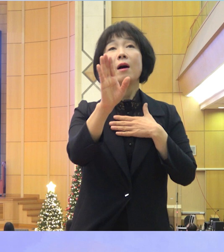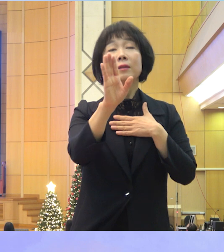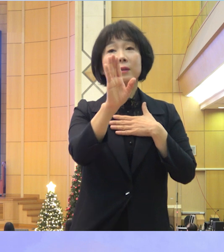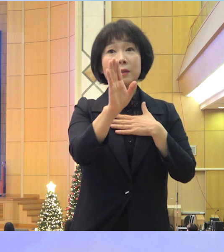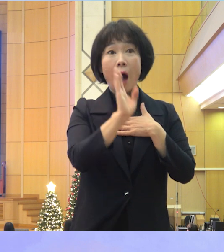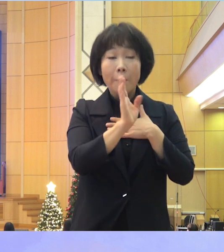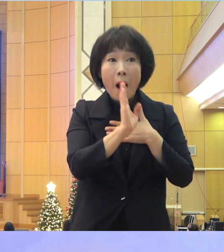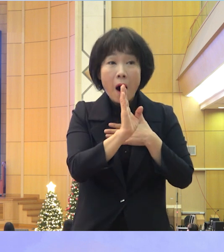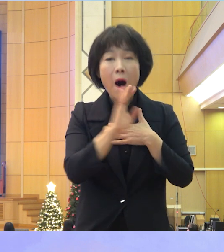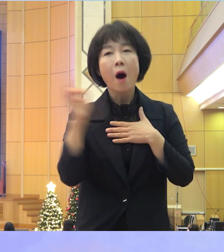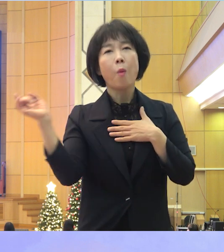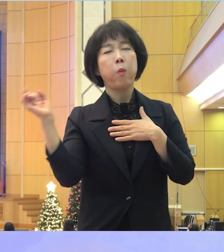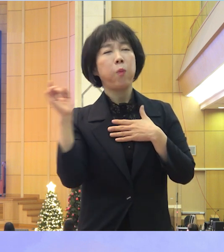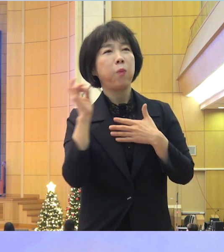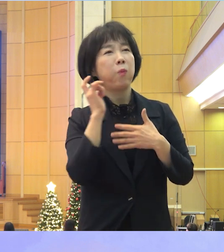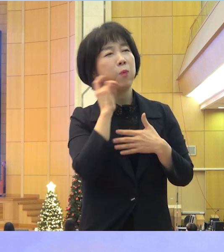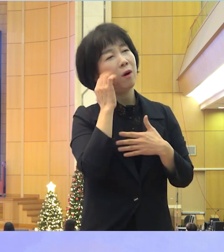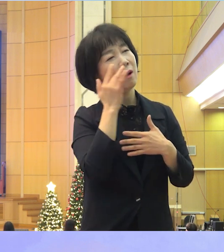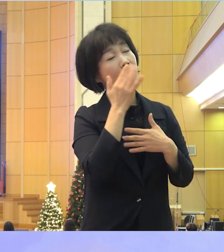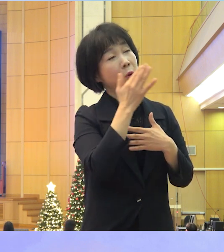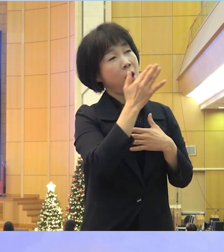참